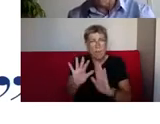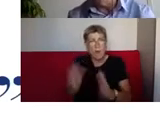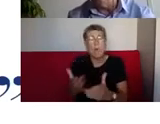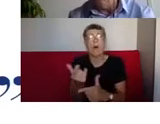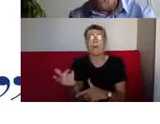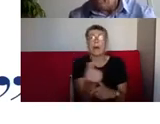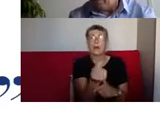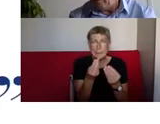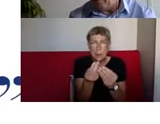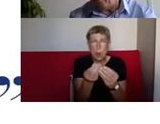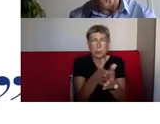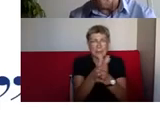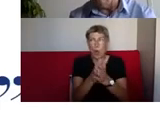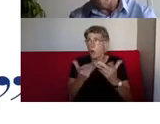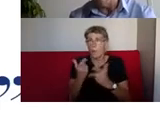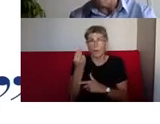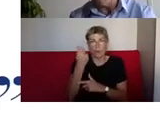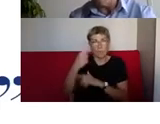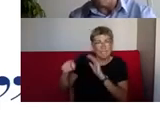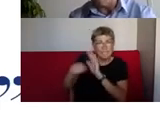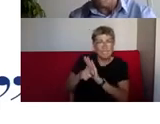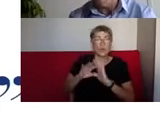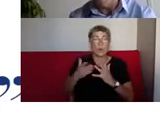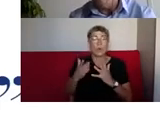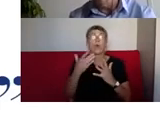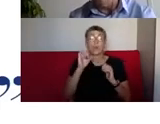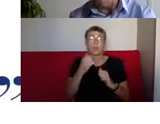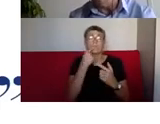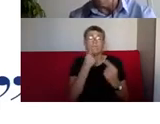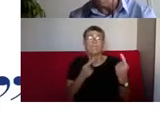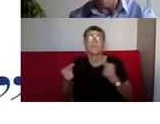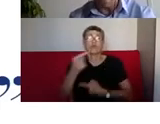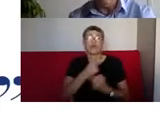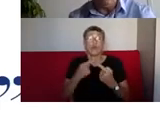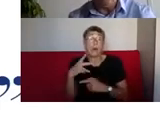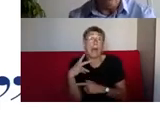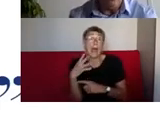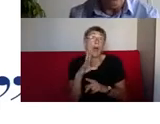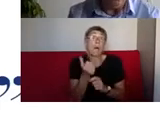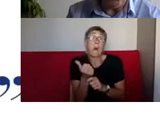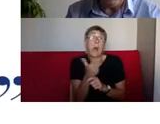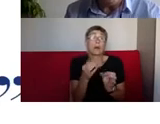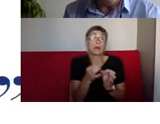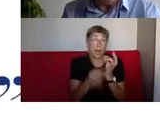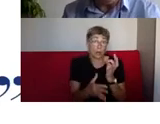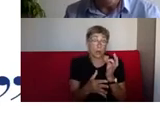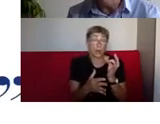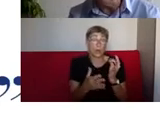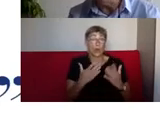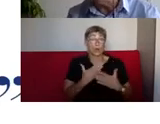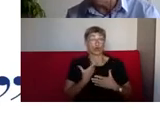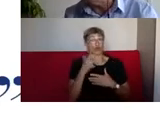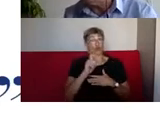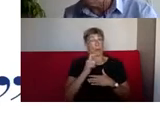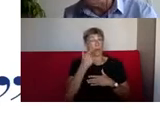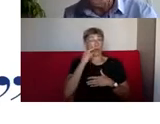trouver du financement. Voilà, on pourra échanger là-dessus. On a quelques réponses puisque nous, quand on regarde la semaine pour l'emploi, c'est